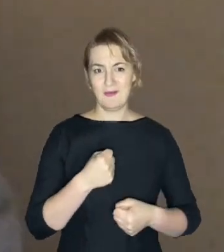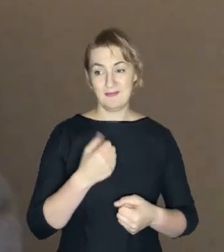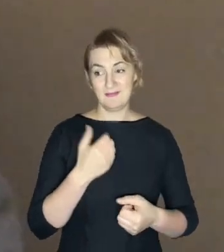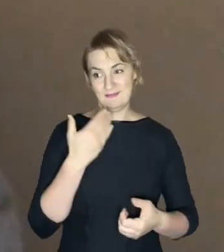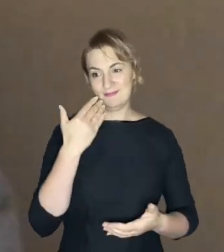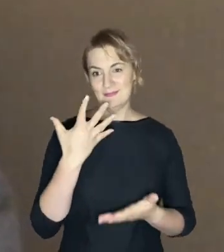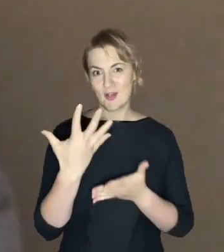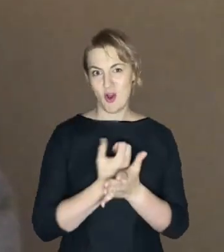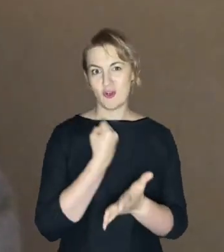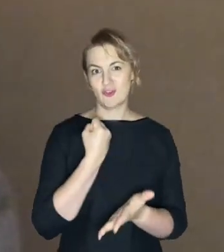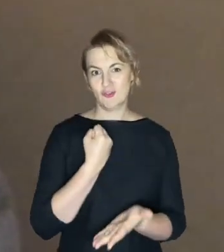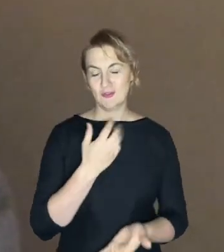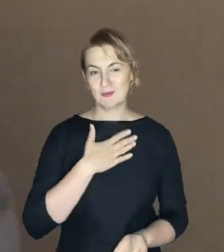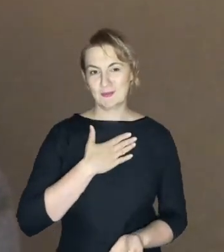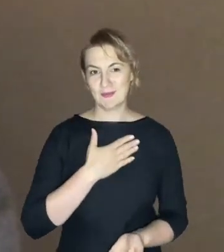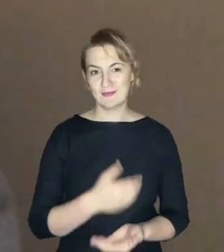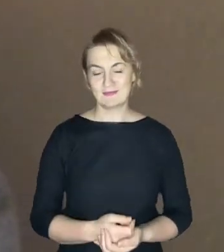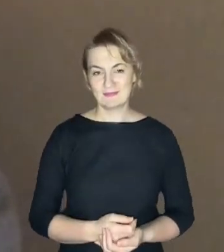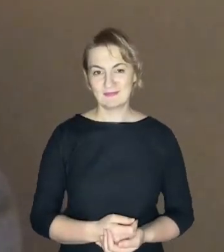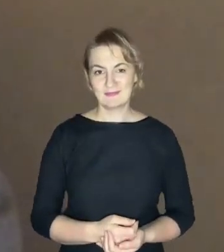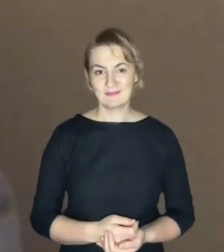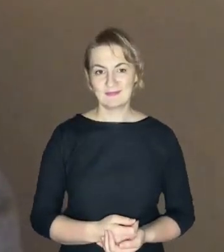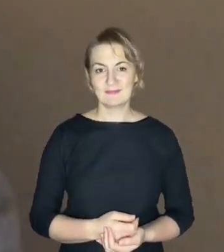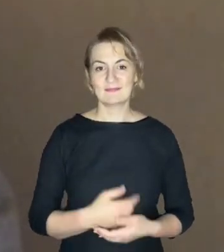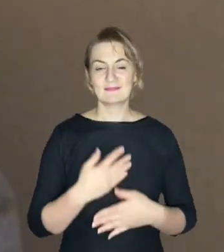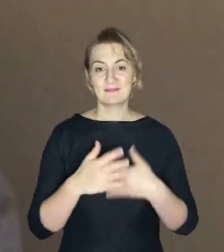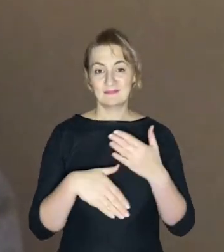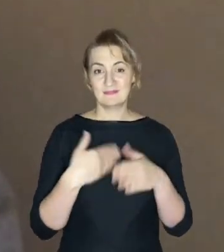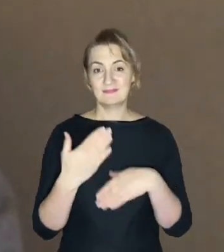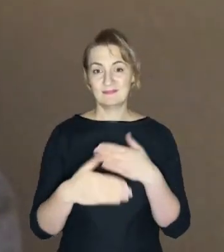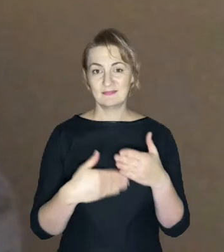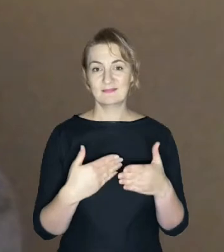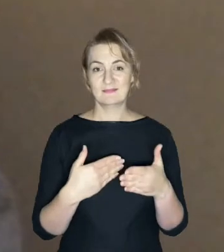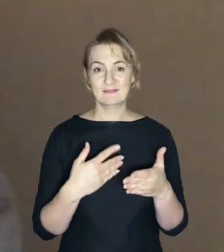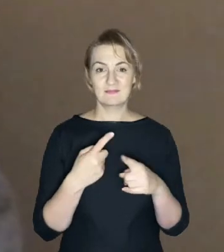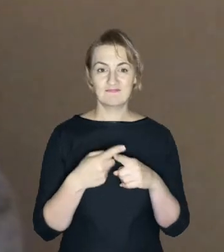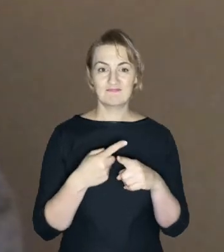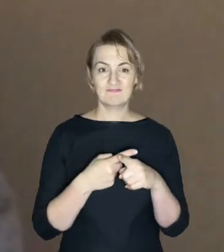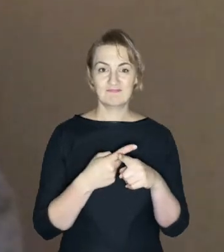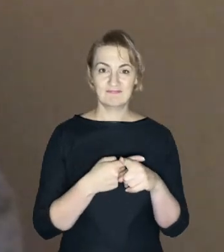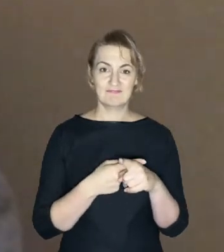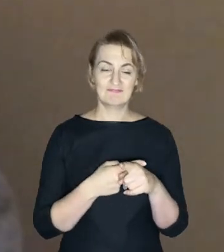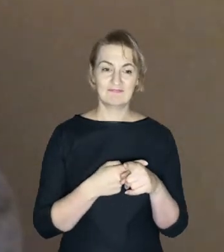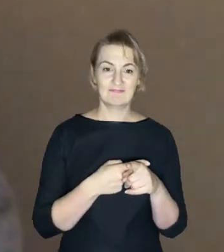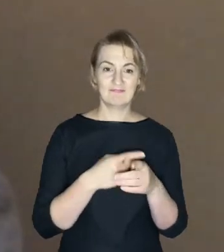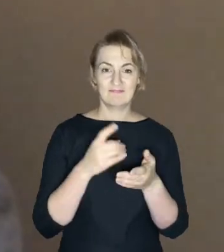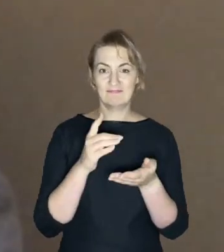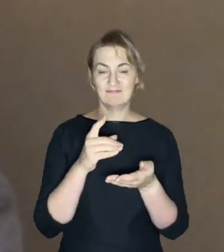tak? No a potem, tak powiem, eliminujemy, mówiąc elegancko,